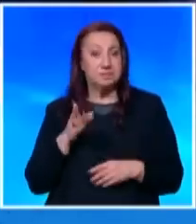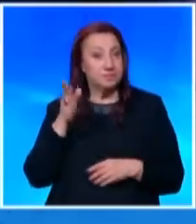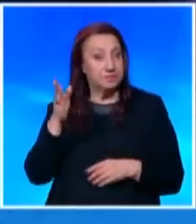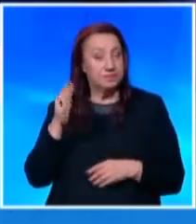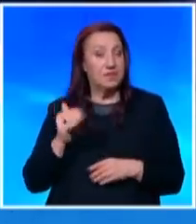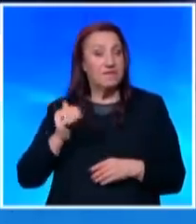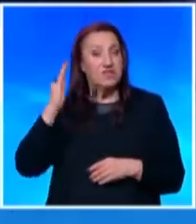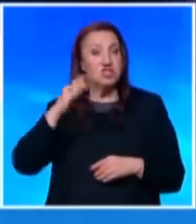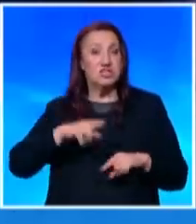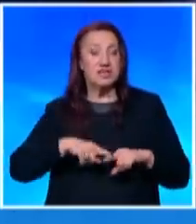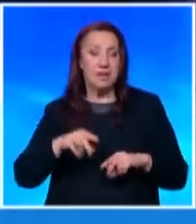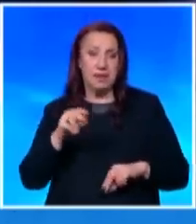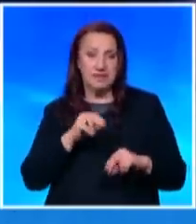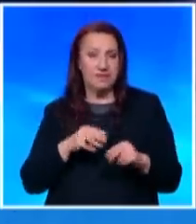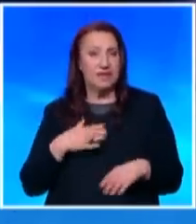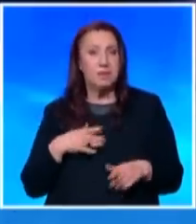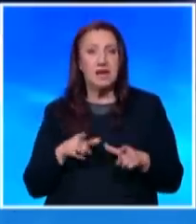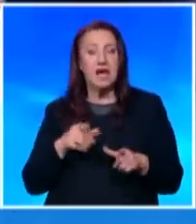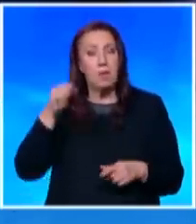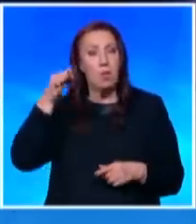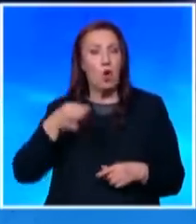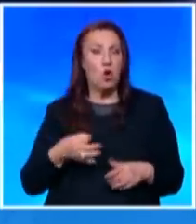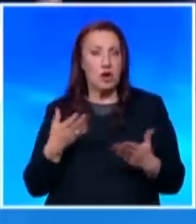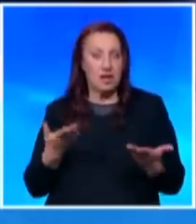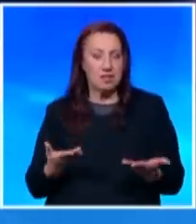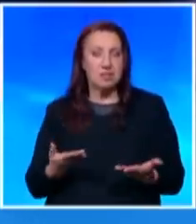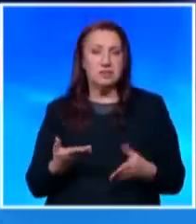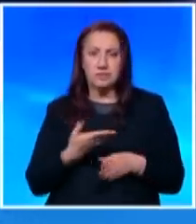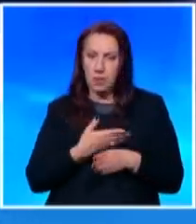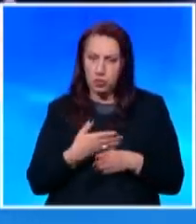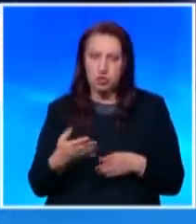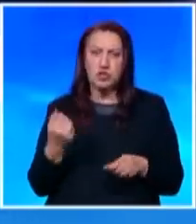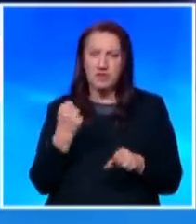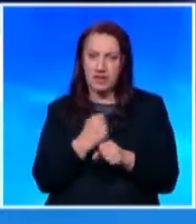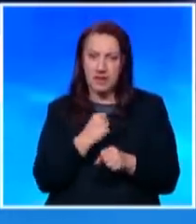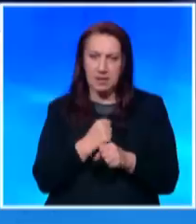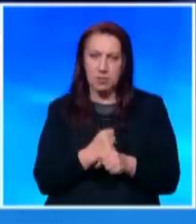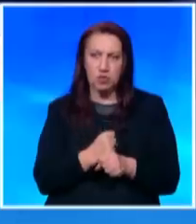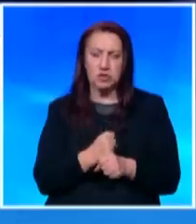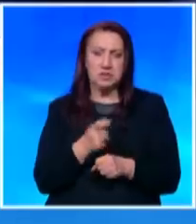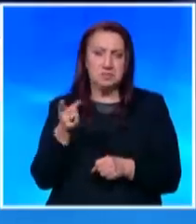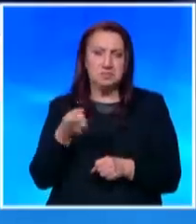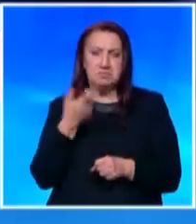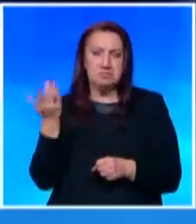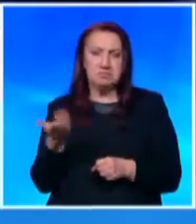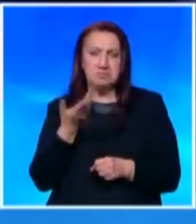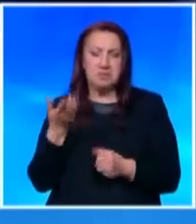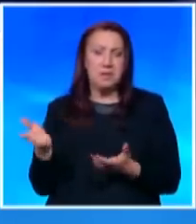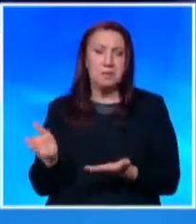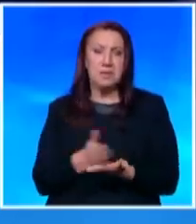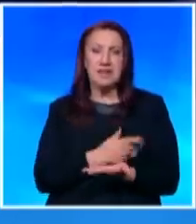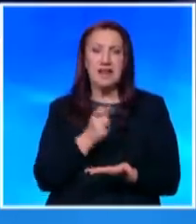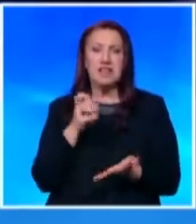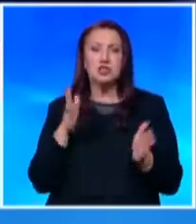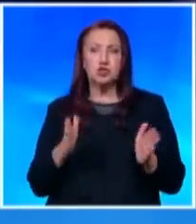етичните качества да продължи да работи, но той дори с чисто юридически с изтекъл срок, това е друга тема. Има